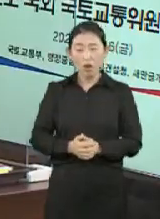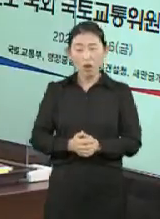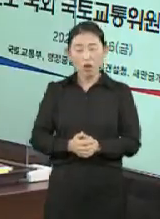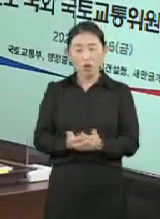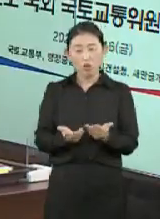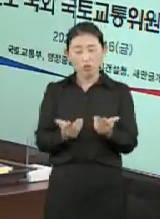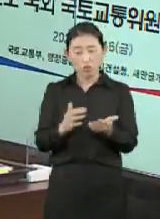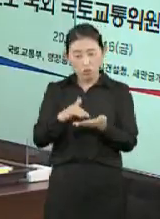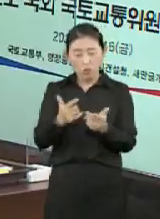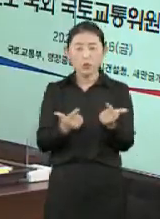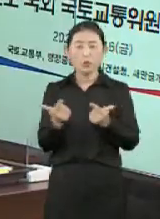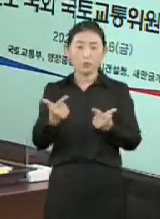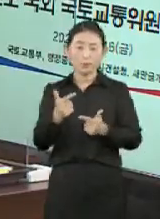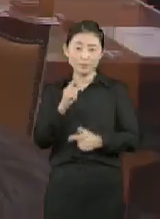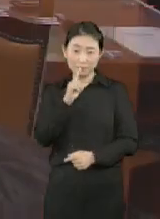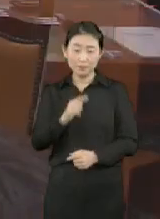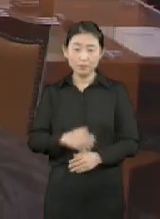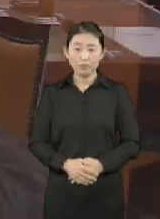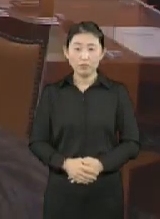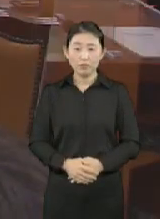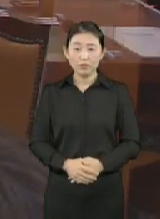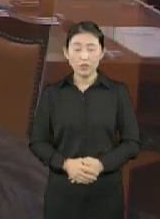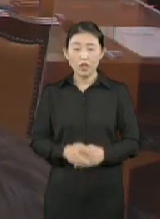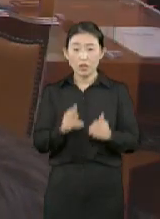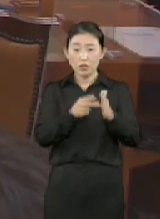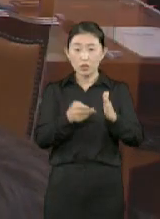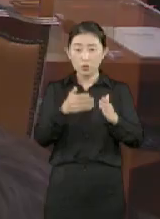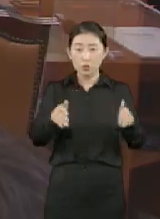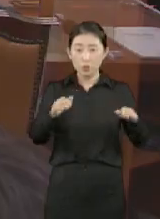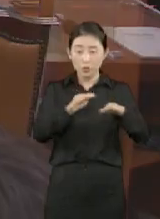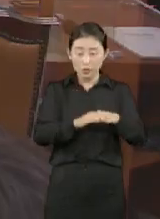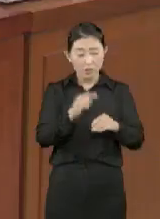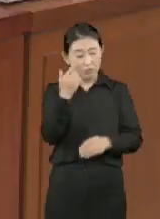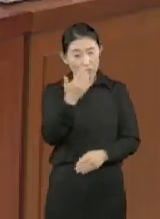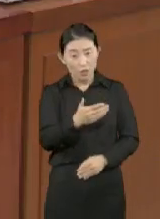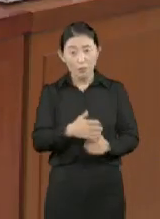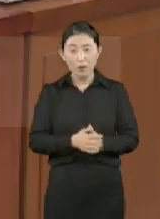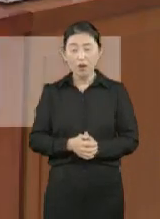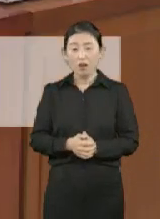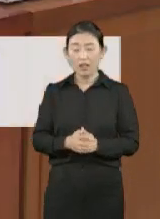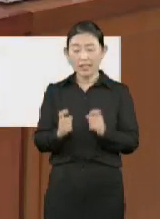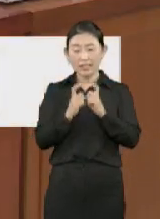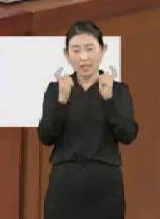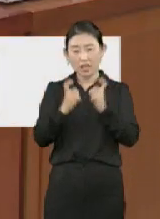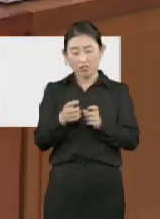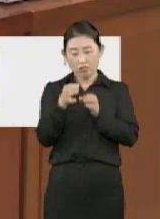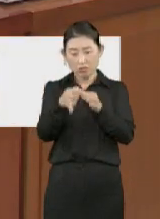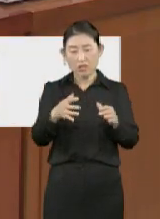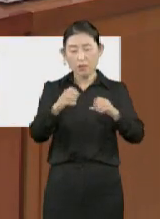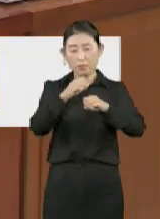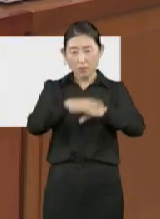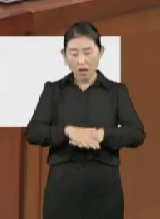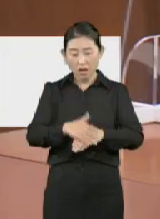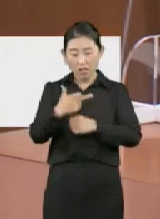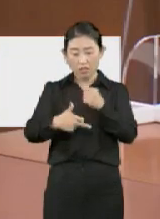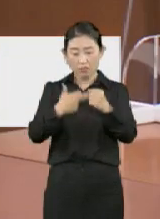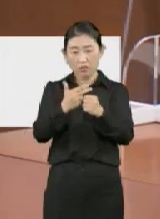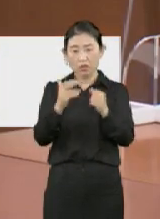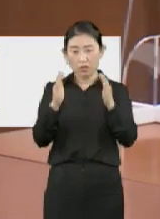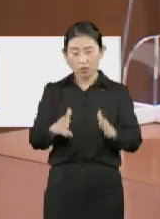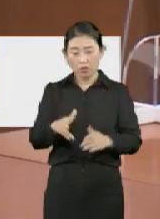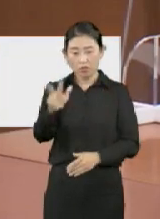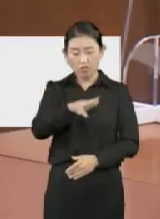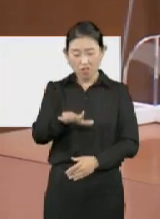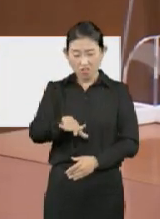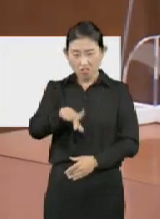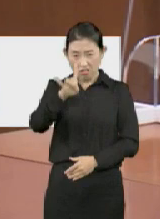계획을 조정 하겠다는 겁니다 국가 철도공단 국감에 선 민자 사업이 좌초될 내서 17년째 전국